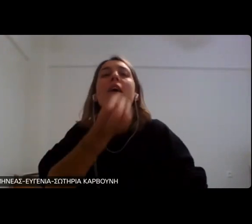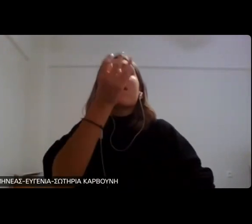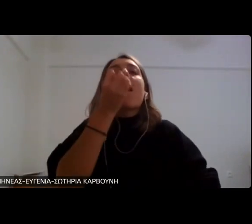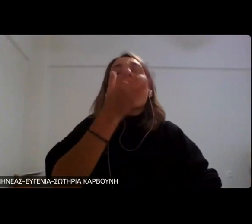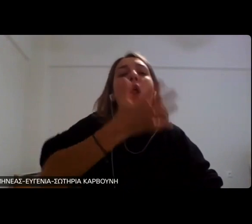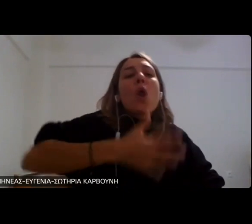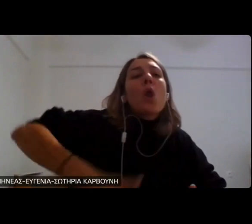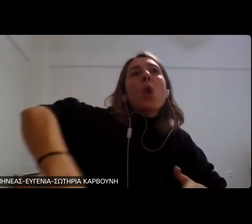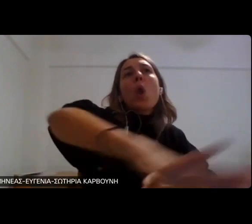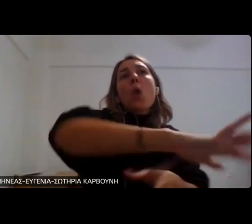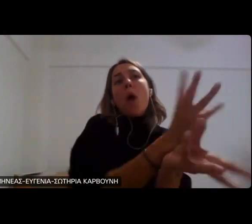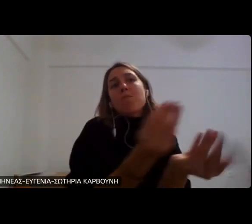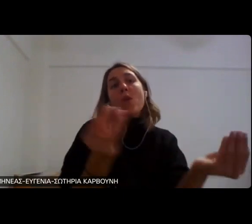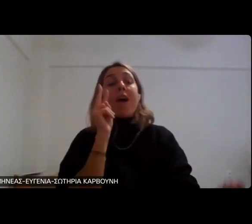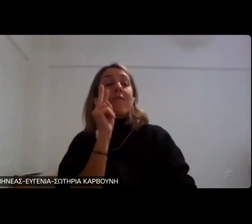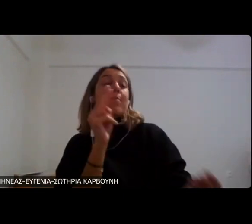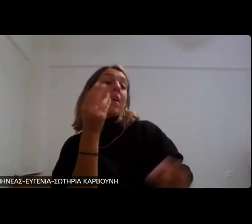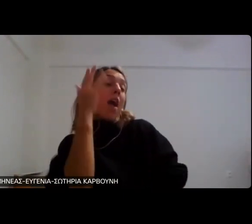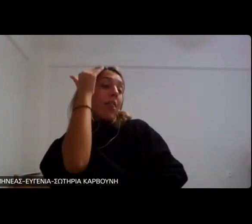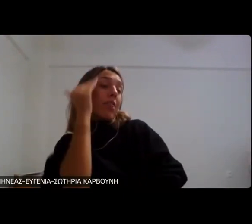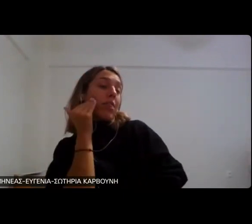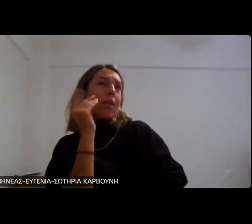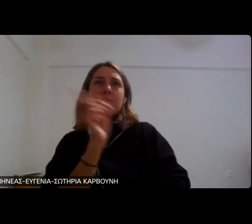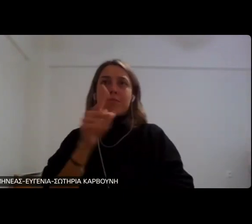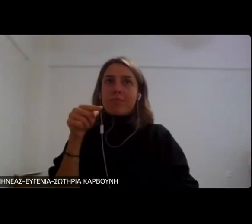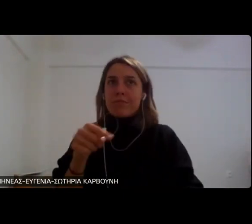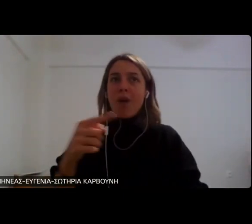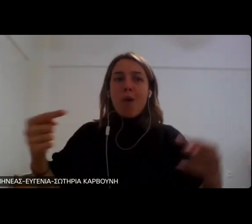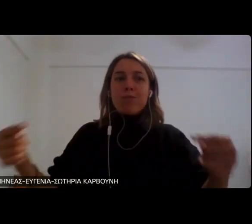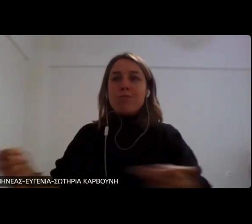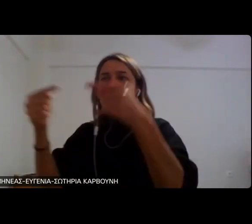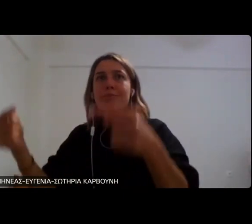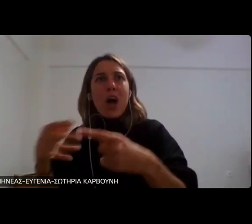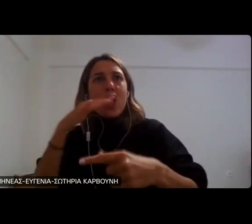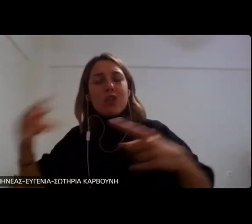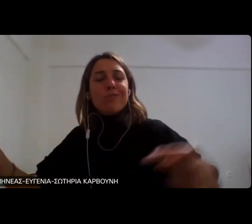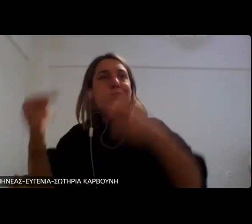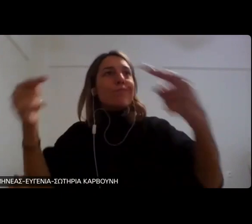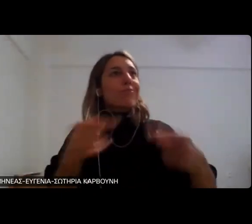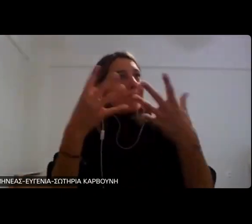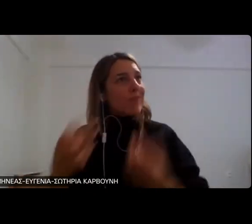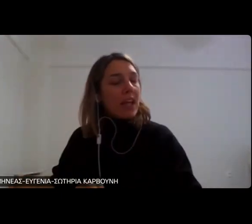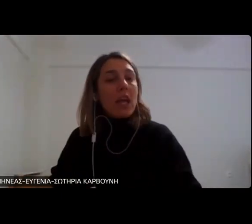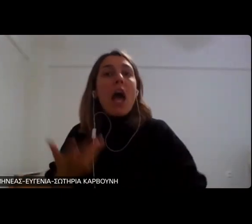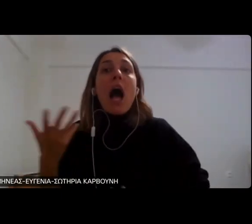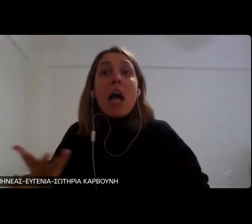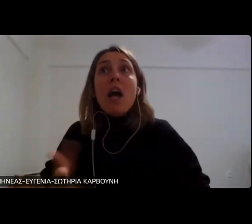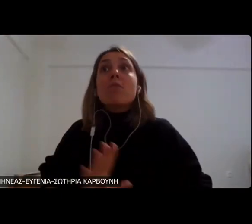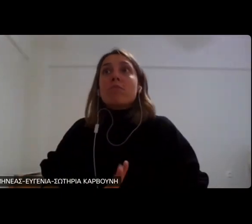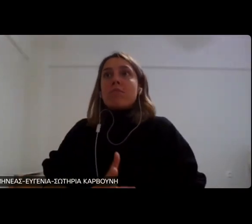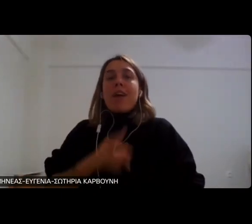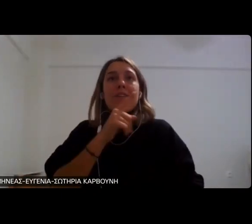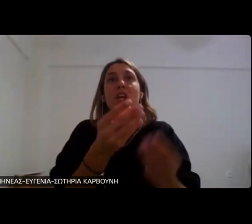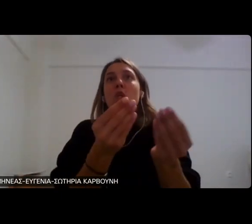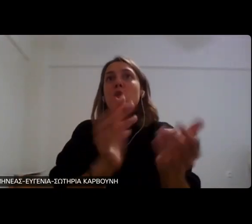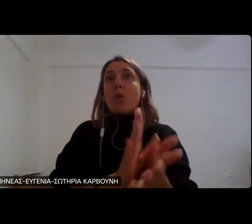βλέπουμε και θα θαυμάσουμε. Είναι συγκρουσιακές. Άρα λοιπόν, αν μια επιλογή έτσι δημιουργεί διαδικασίες και αισθήματα αποκλεισμού, τότε